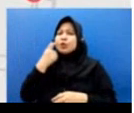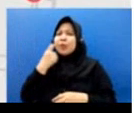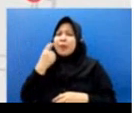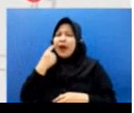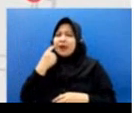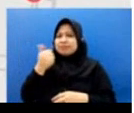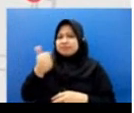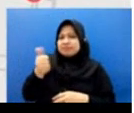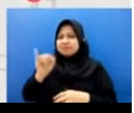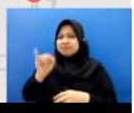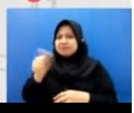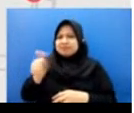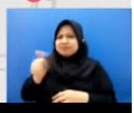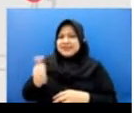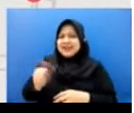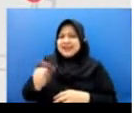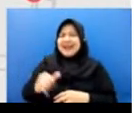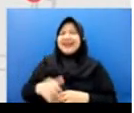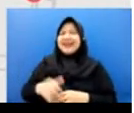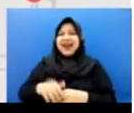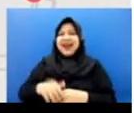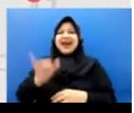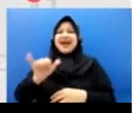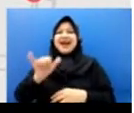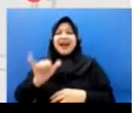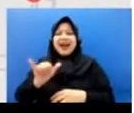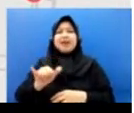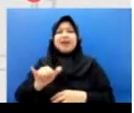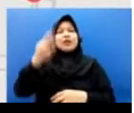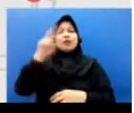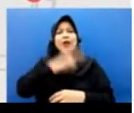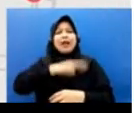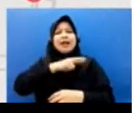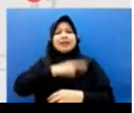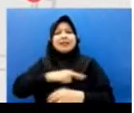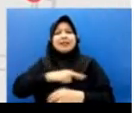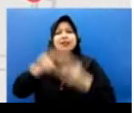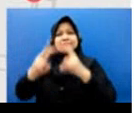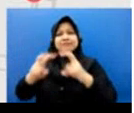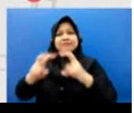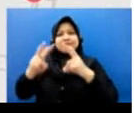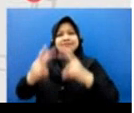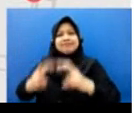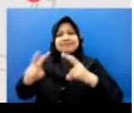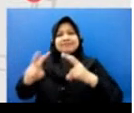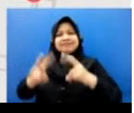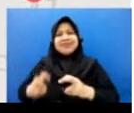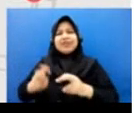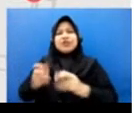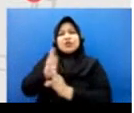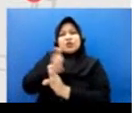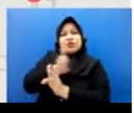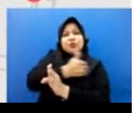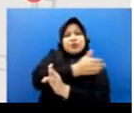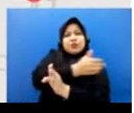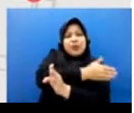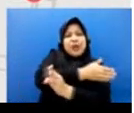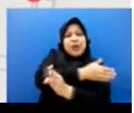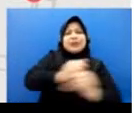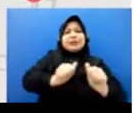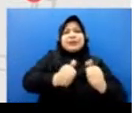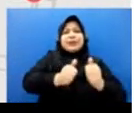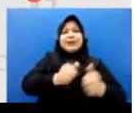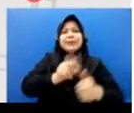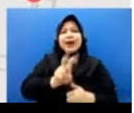merenapasikan, gitu ya. Oke, baik. Jadi harus banyak ngulik dan mempersiapkan waktu, bisa dibilang jauh-jauh hari, untuk